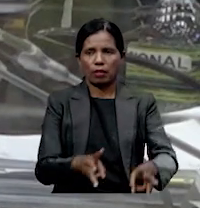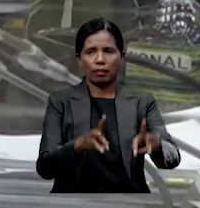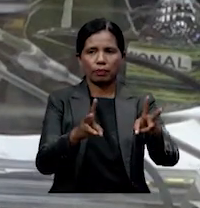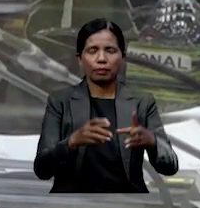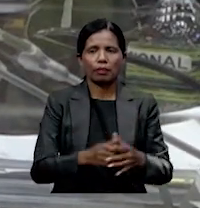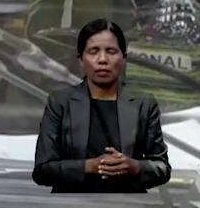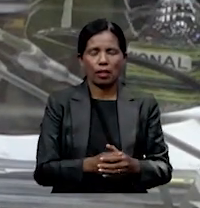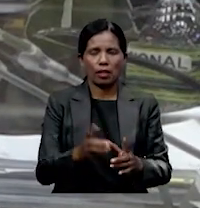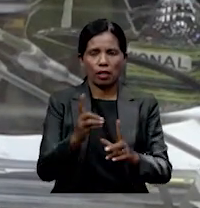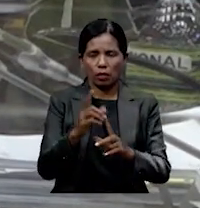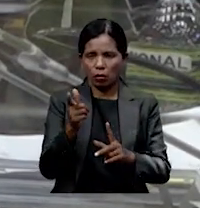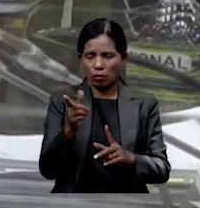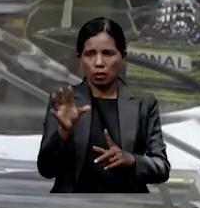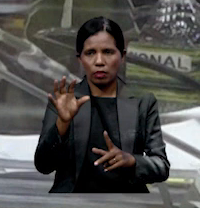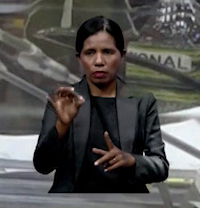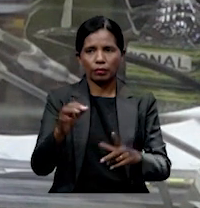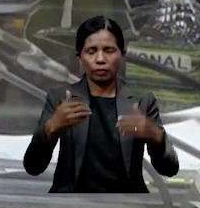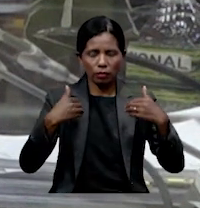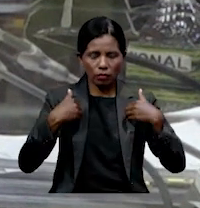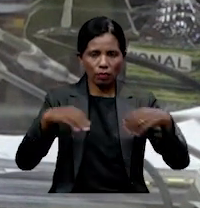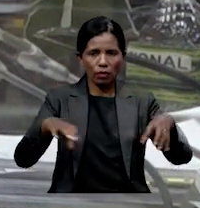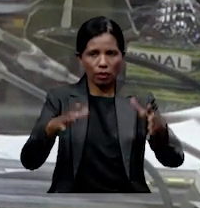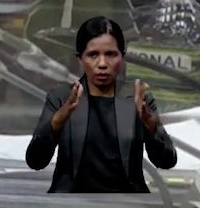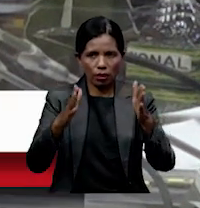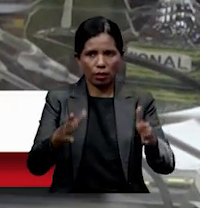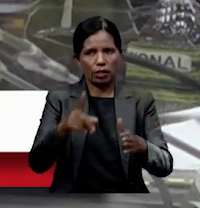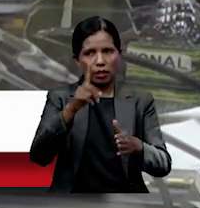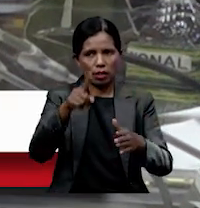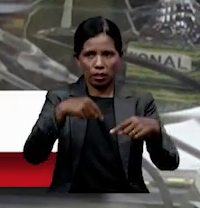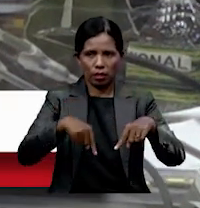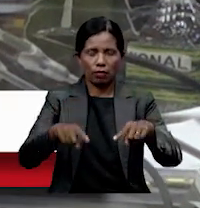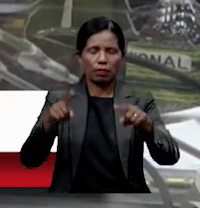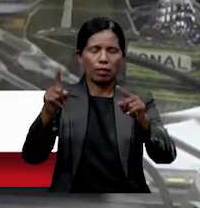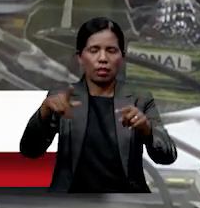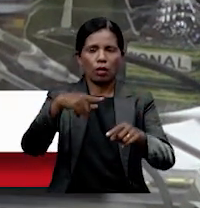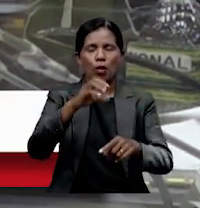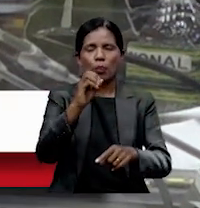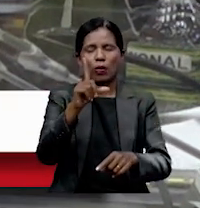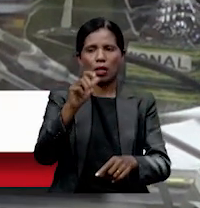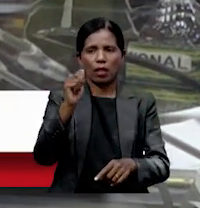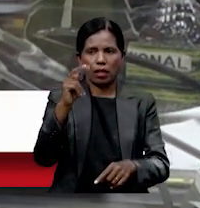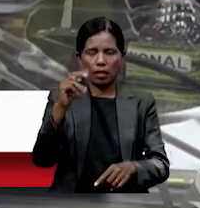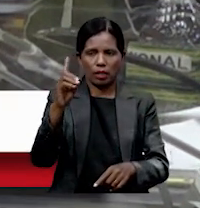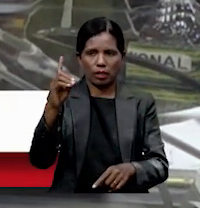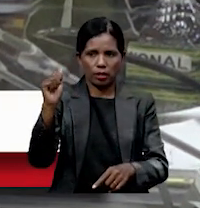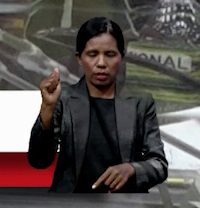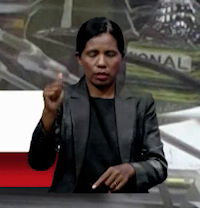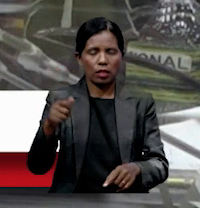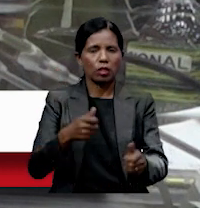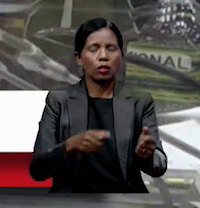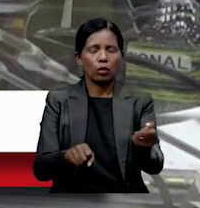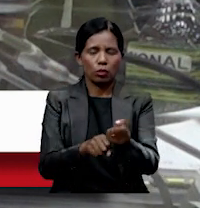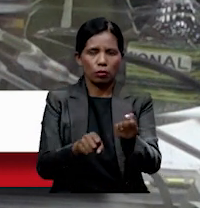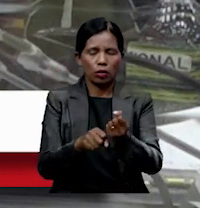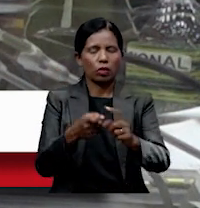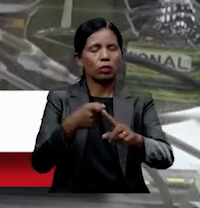29 agora mos, iha tan trabalhadores Timor-Oam lubkida atu saiba iha Polandia. Ne suporta husi partidos politiku